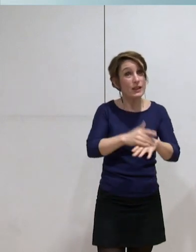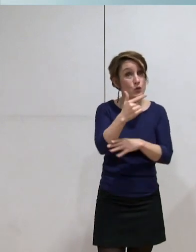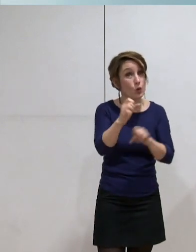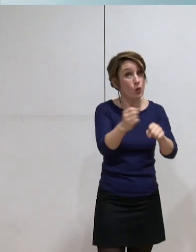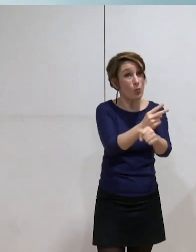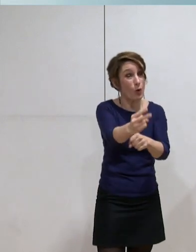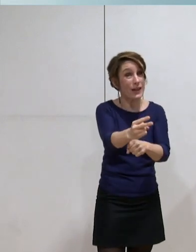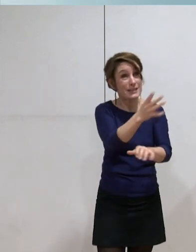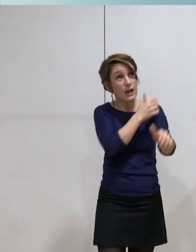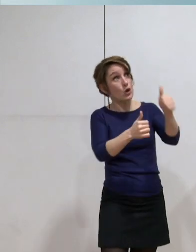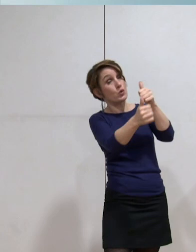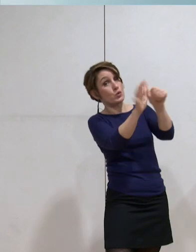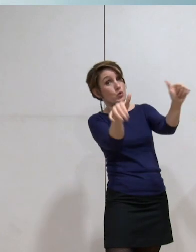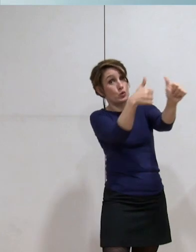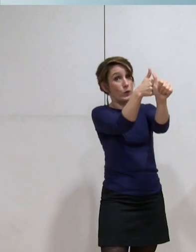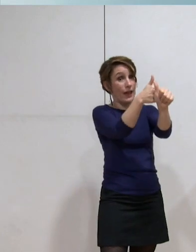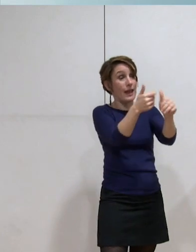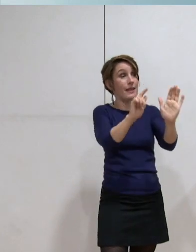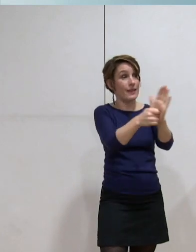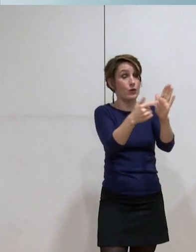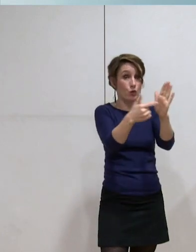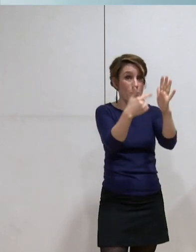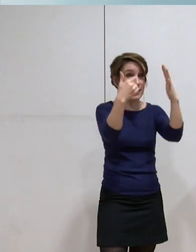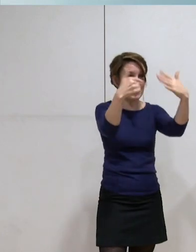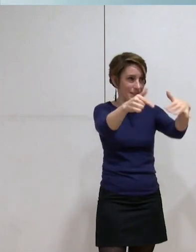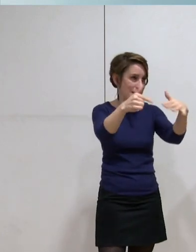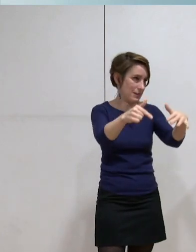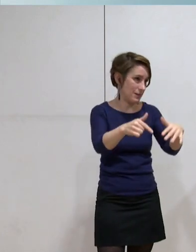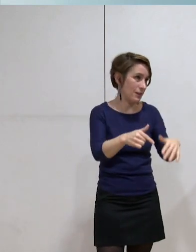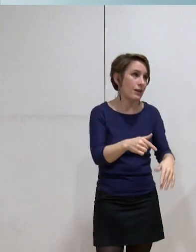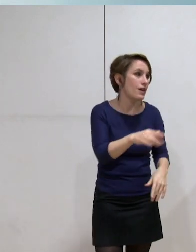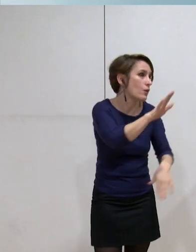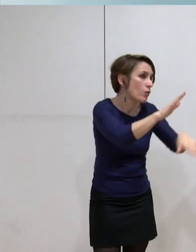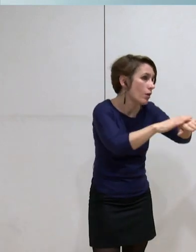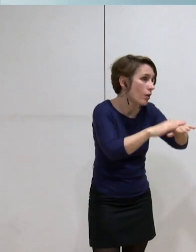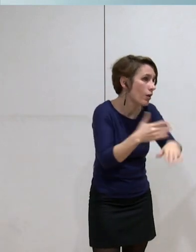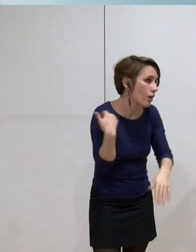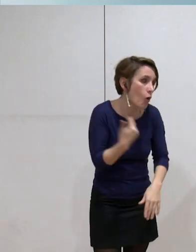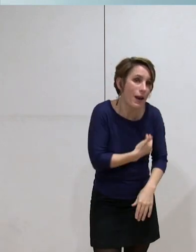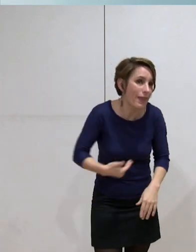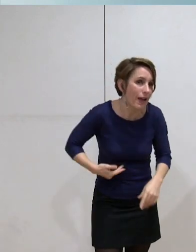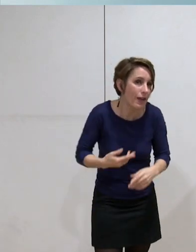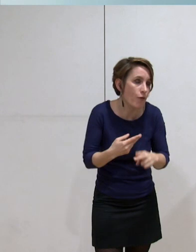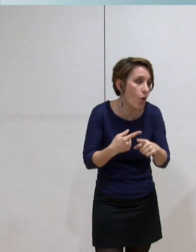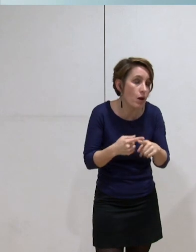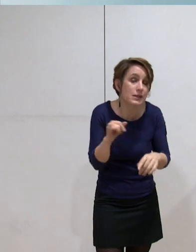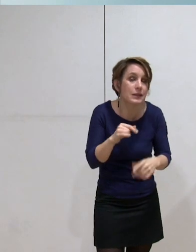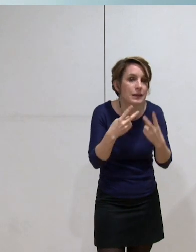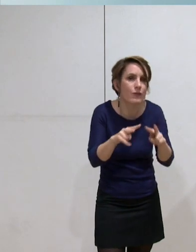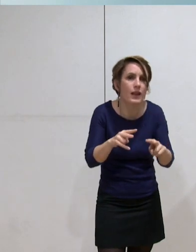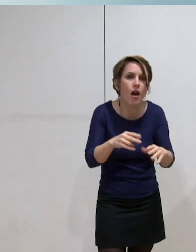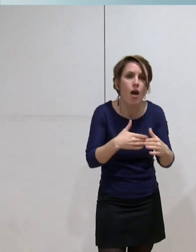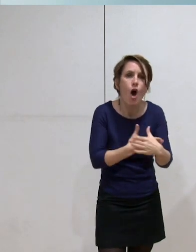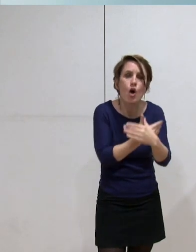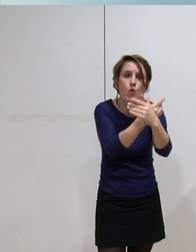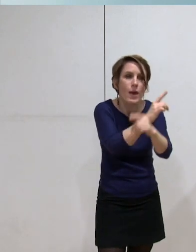et Monsieur Safar pour rafraîchir les cas d'écooles ce n'est pas la ville d'angoulem qui est la dernièreis sous tutelle mais de façon beaucoup plus proche